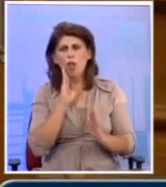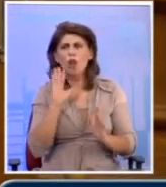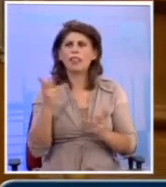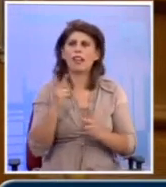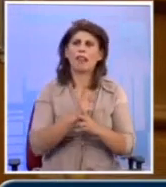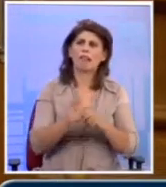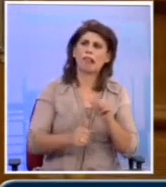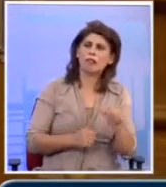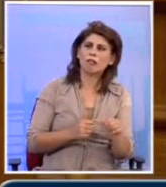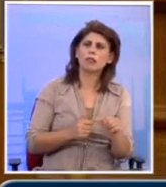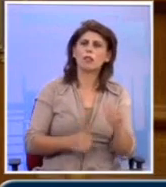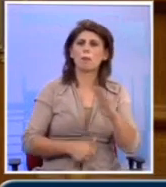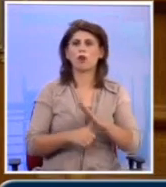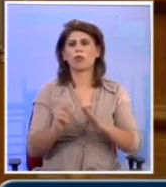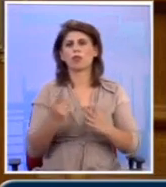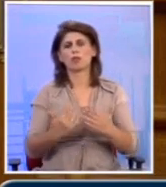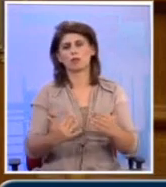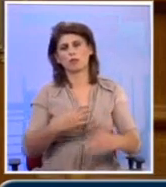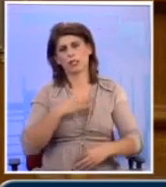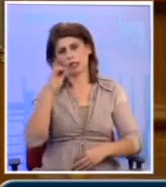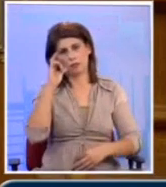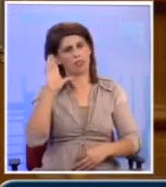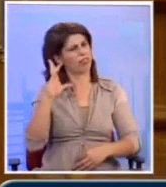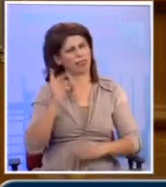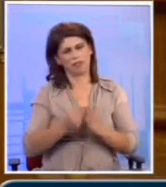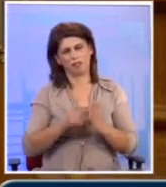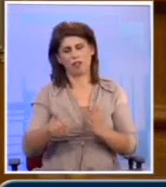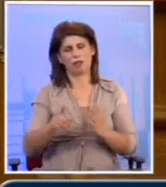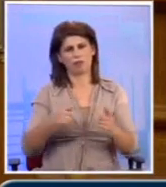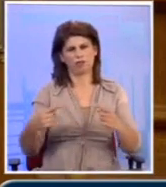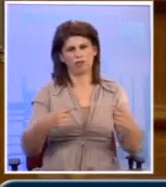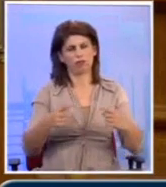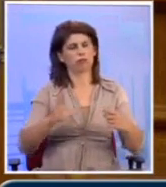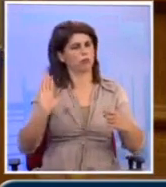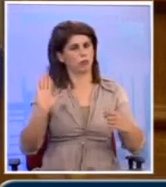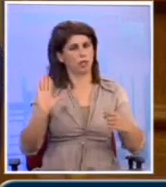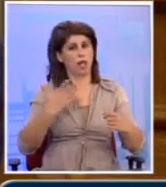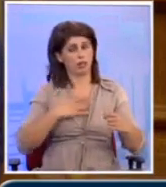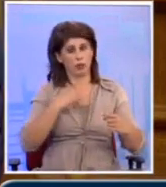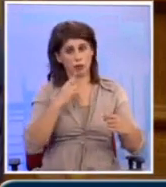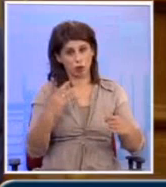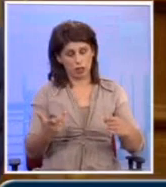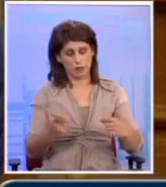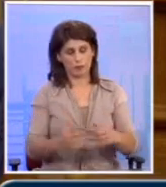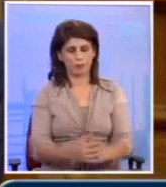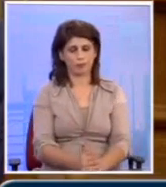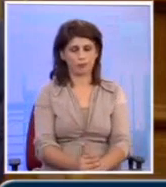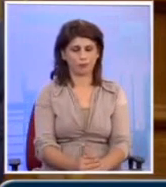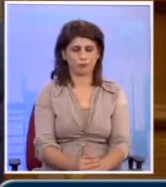έχει αντικαταστήσει η πρόεδρος της Βουλής κυρία Σαμαρά. Δεν αξίζει να έχω μια τέτοια αντιπαράθεση. Θέλω να σας πω το εξής.